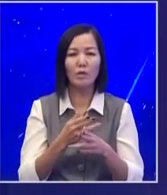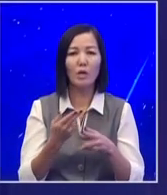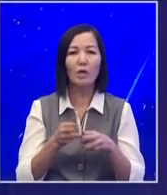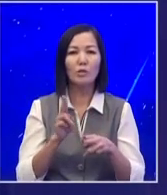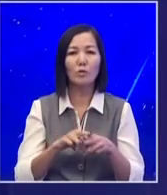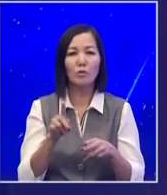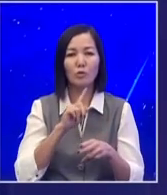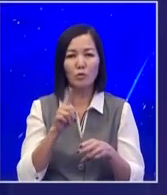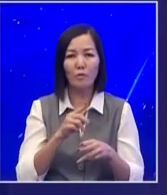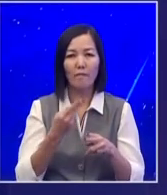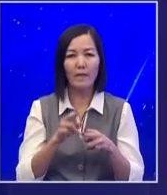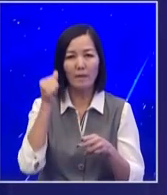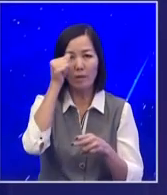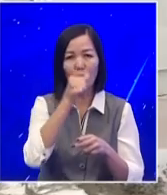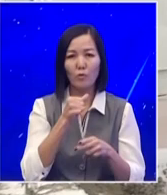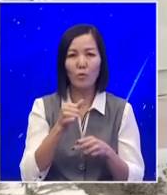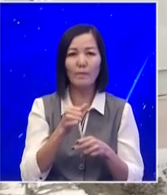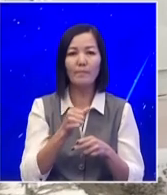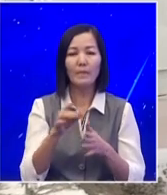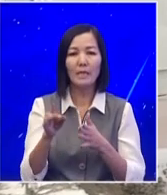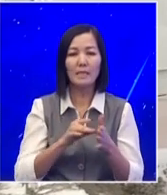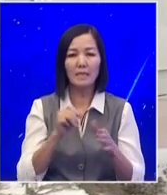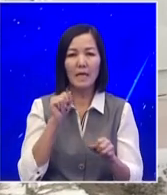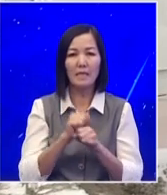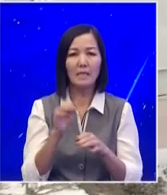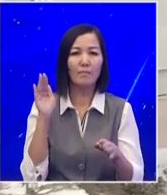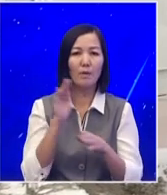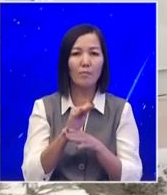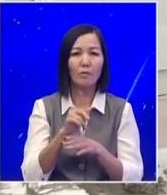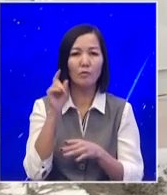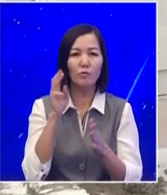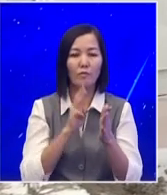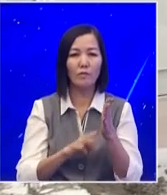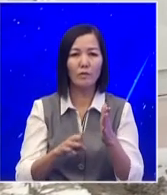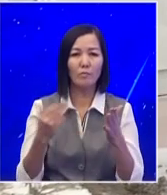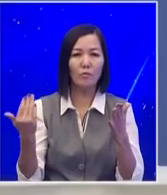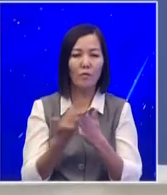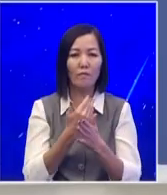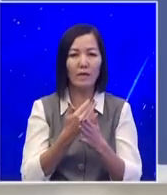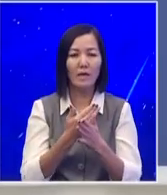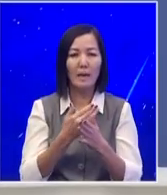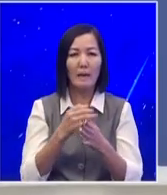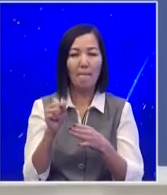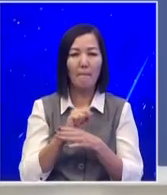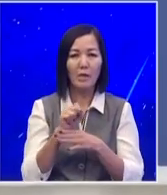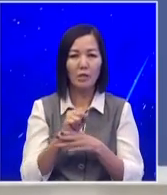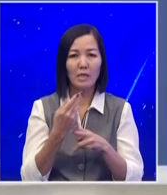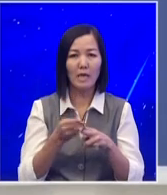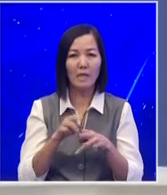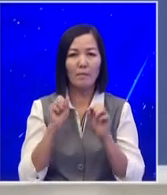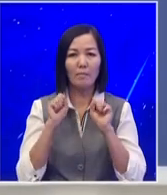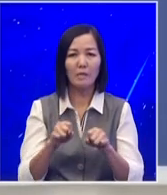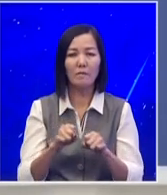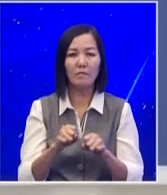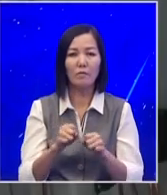помощи. Стоит отметить, что в этом году автопарк станции пополнят еще 180 современных машин. Это позволит